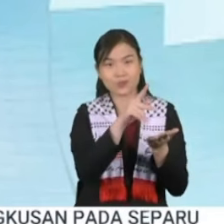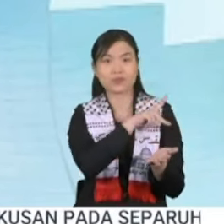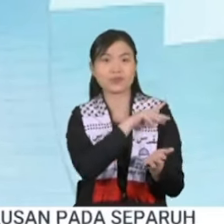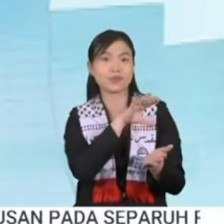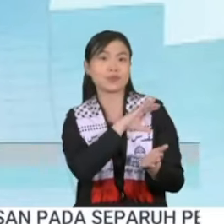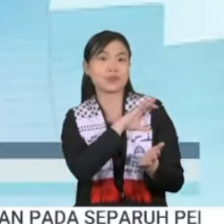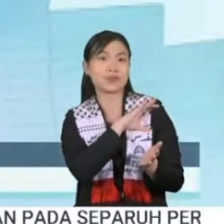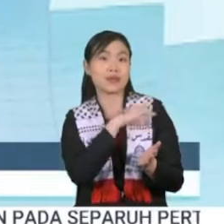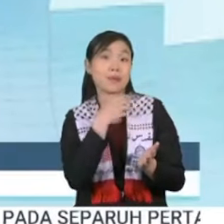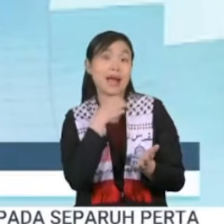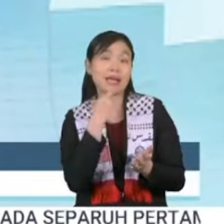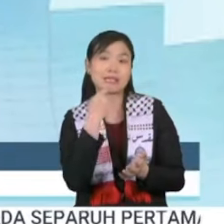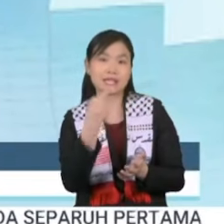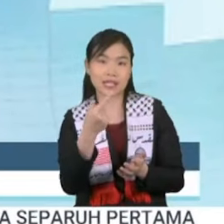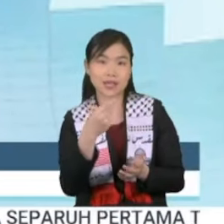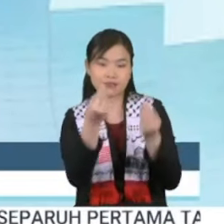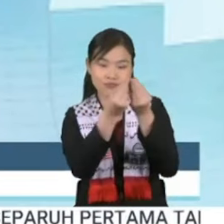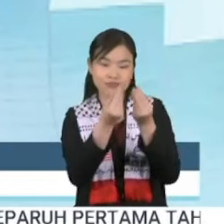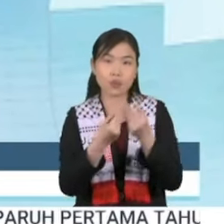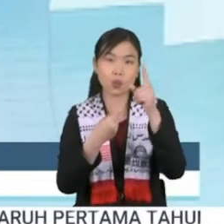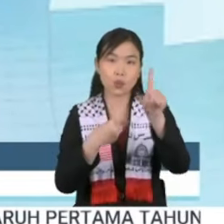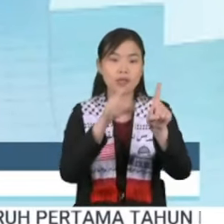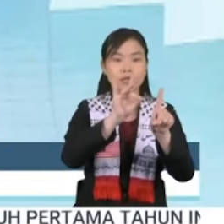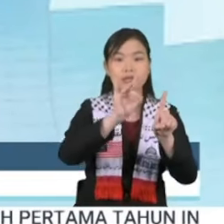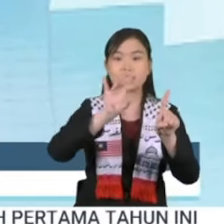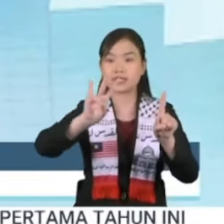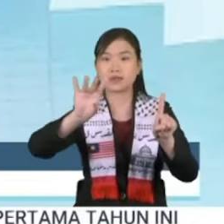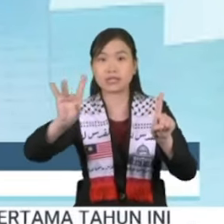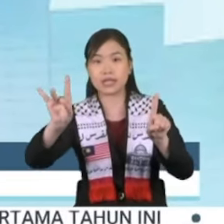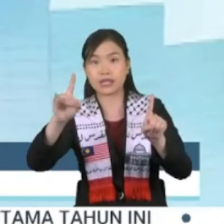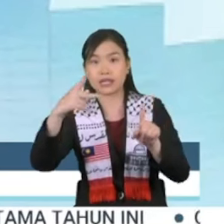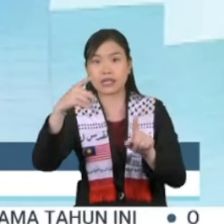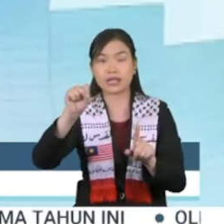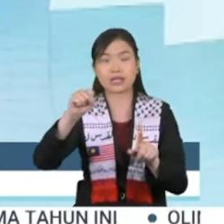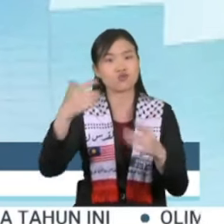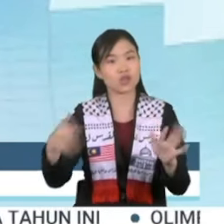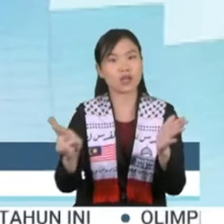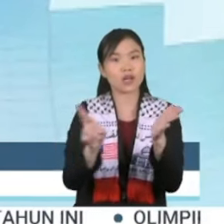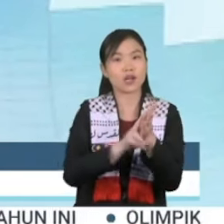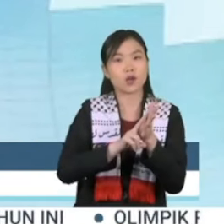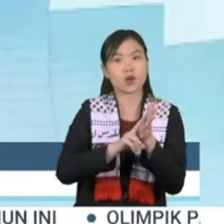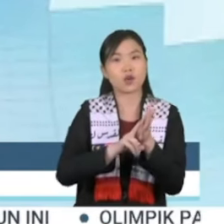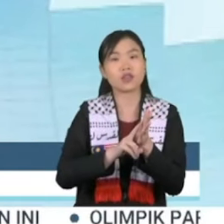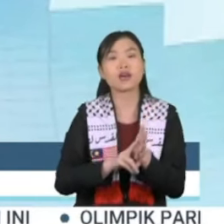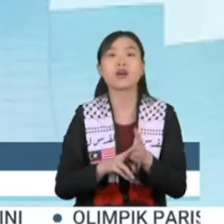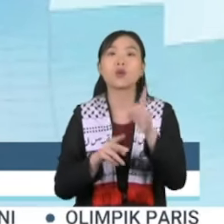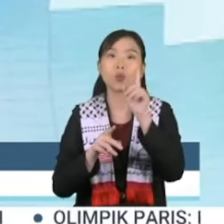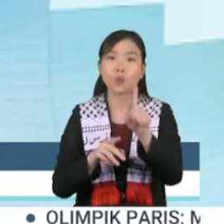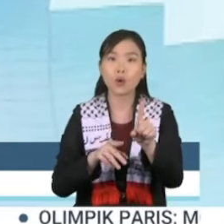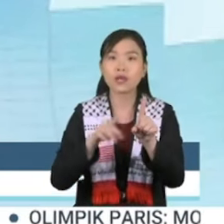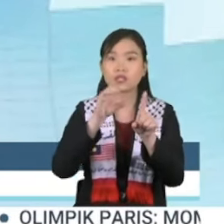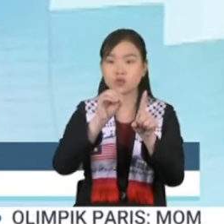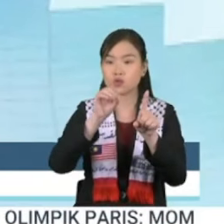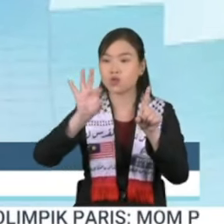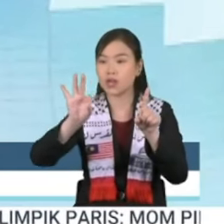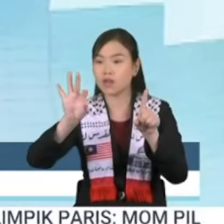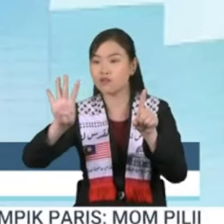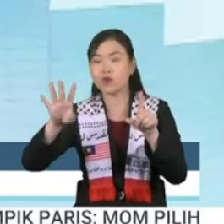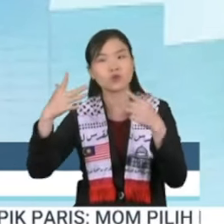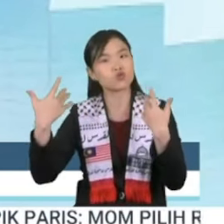Hassan Basri berkata sebanyak 1,878 kes direkodkan dengan 1,094 kes